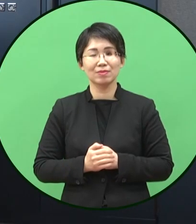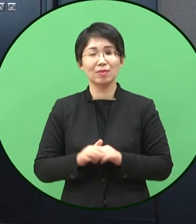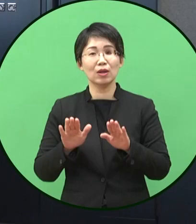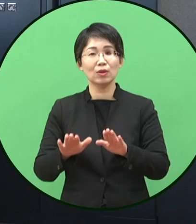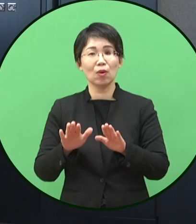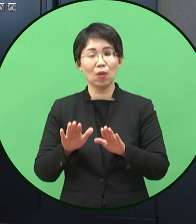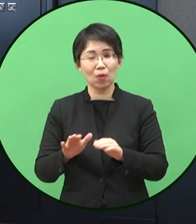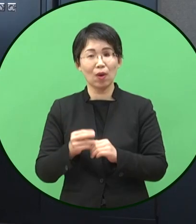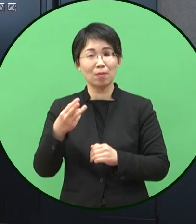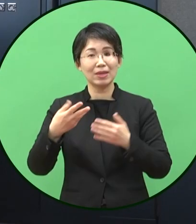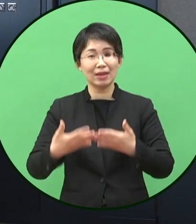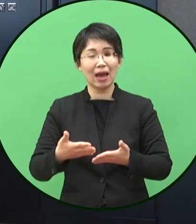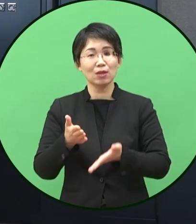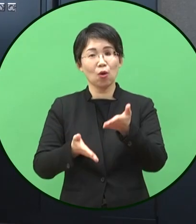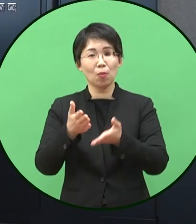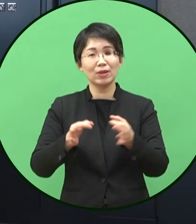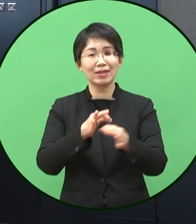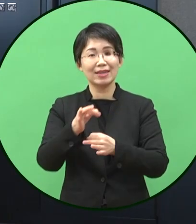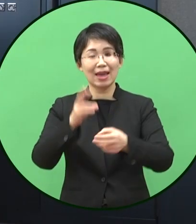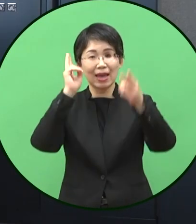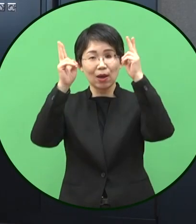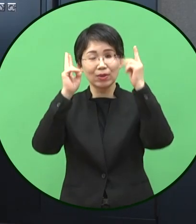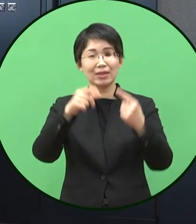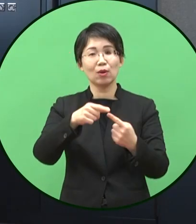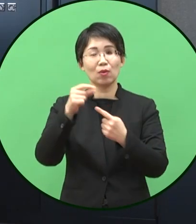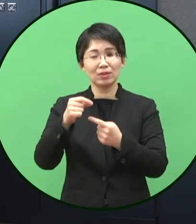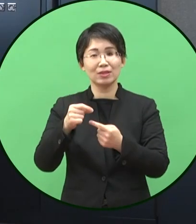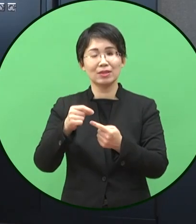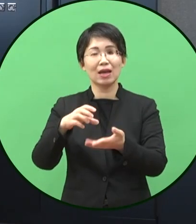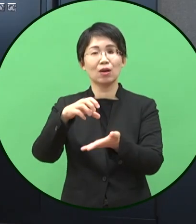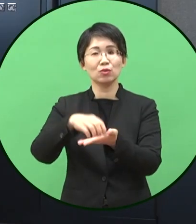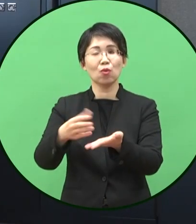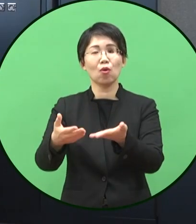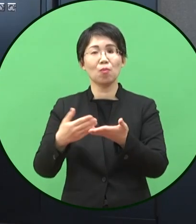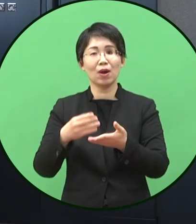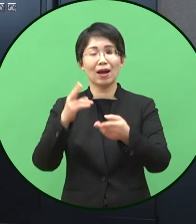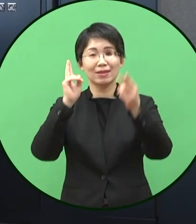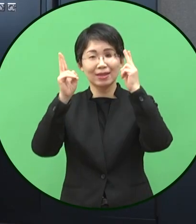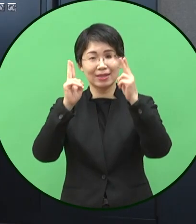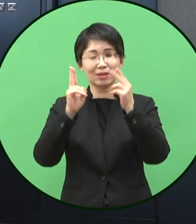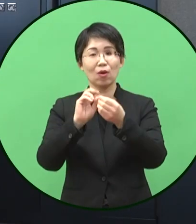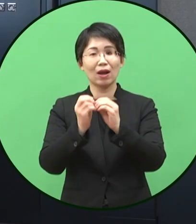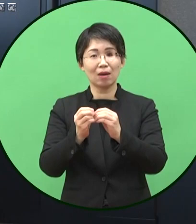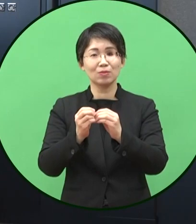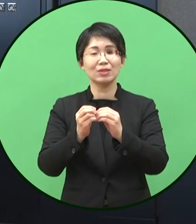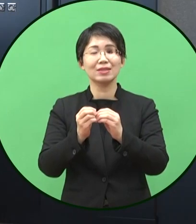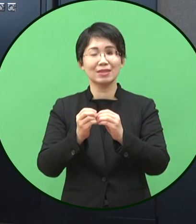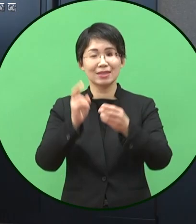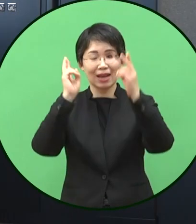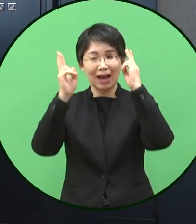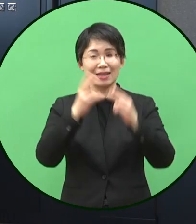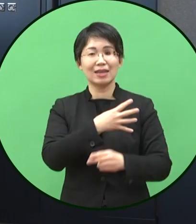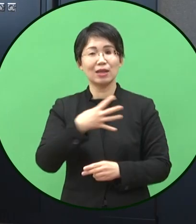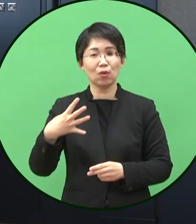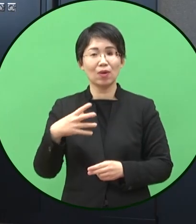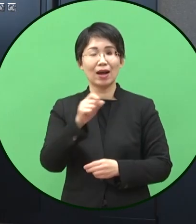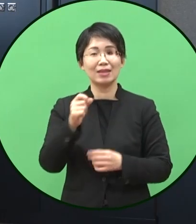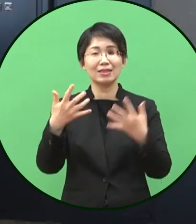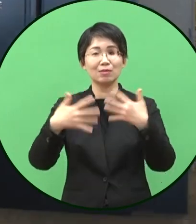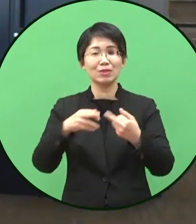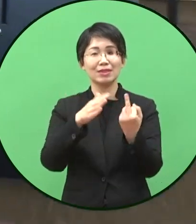今日は三重のおもてなし経営企業選の受賞企業株式会社四日市事務機センターに来ています